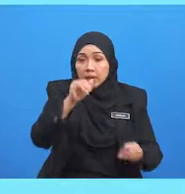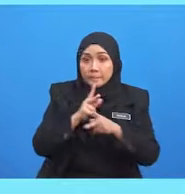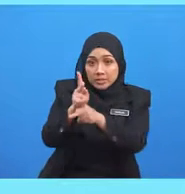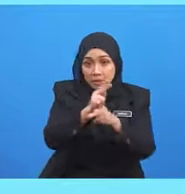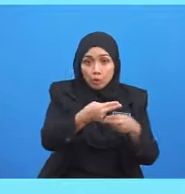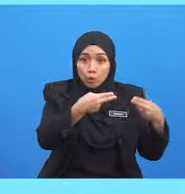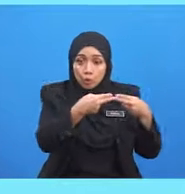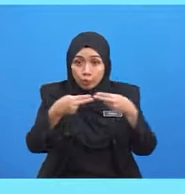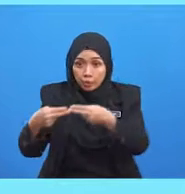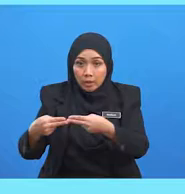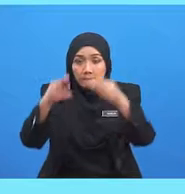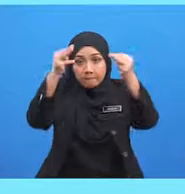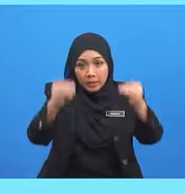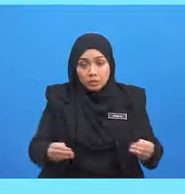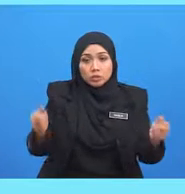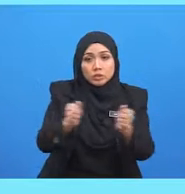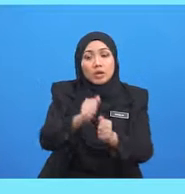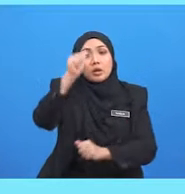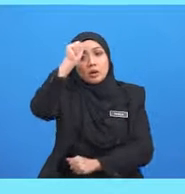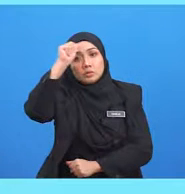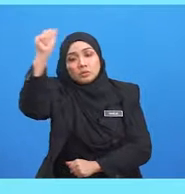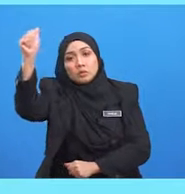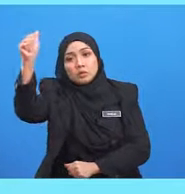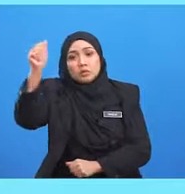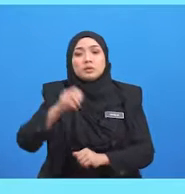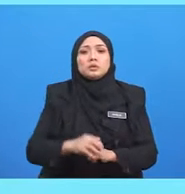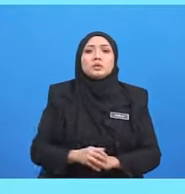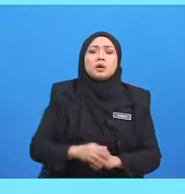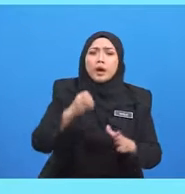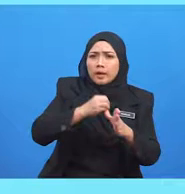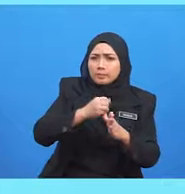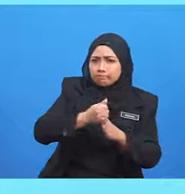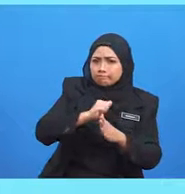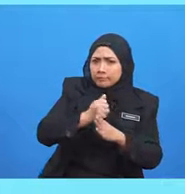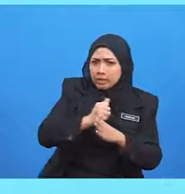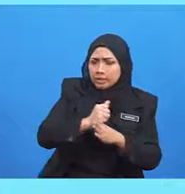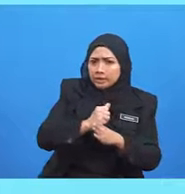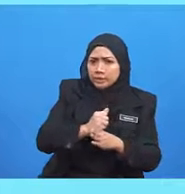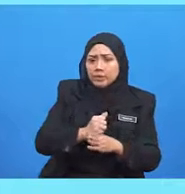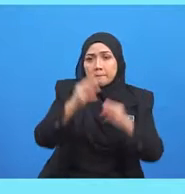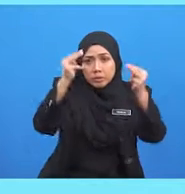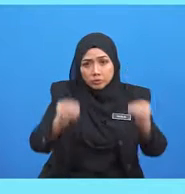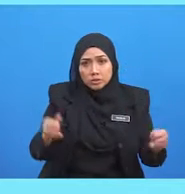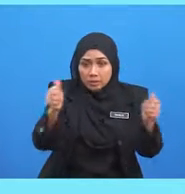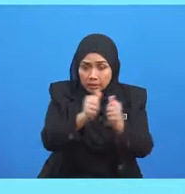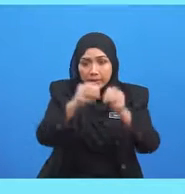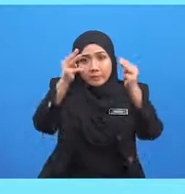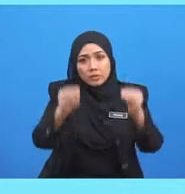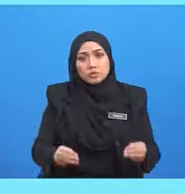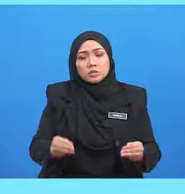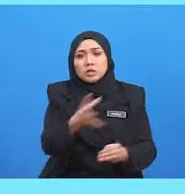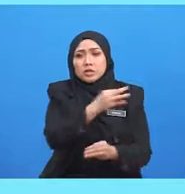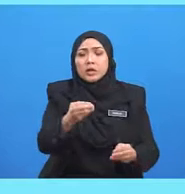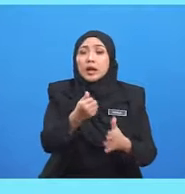antara manusia dengan manusia, dan antara manusia dengan alam sekitar dengan